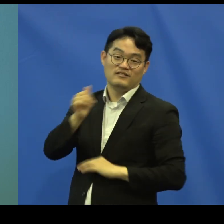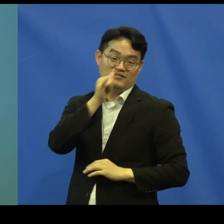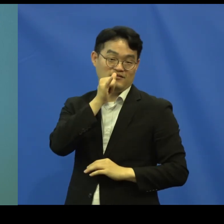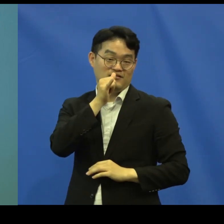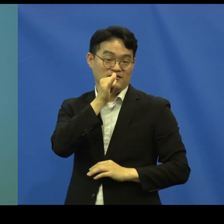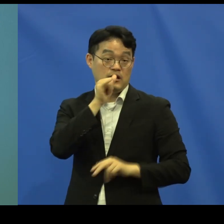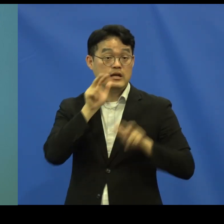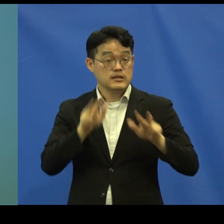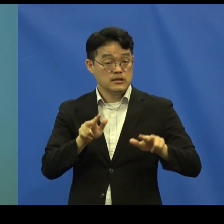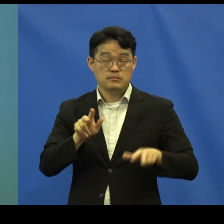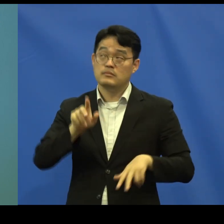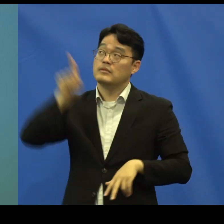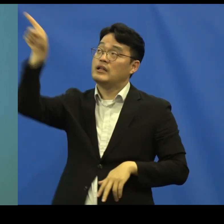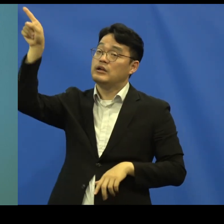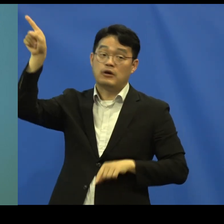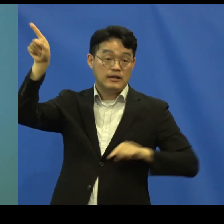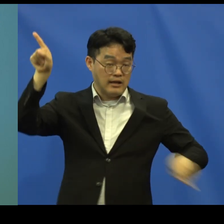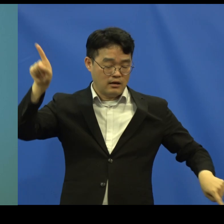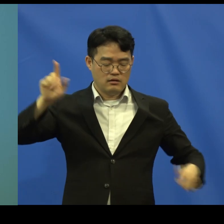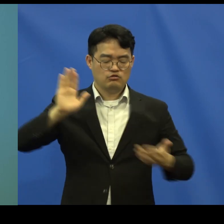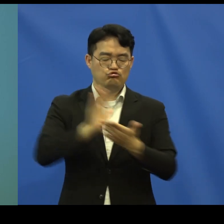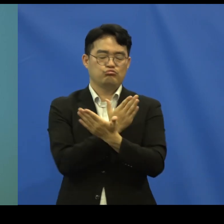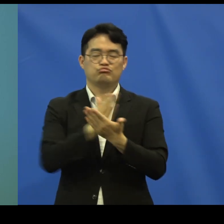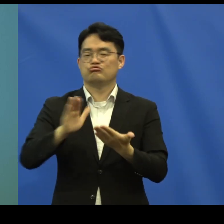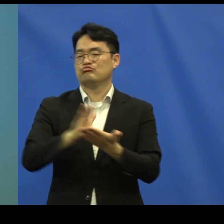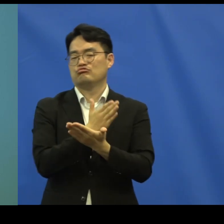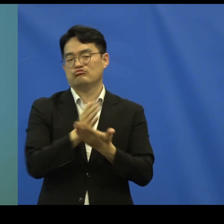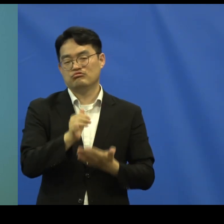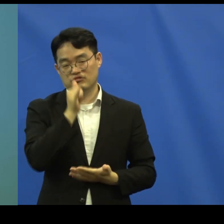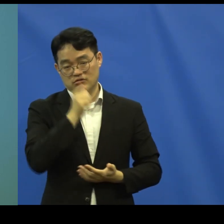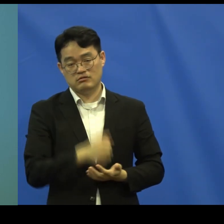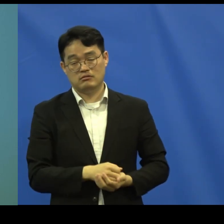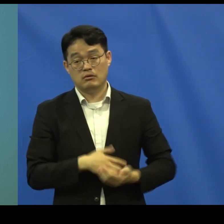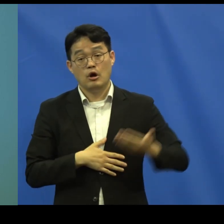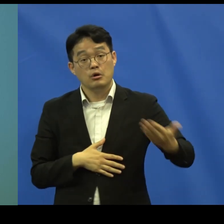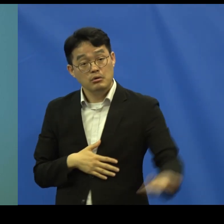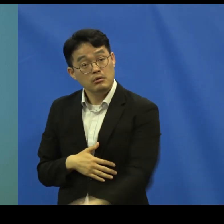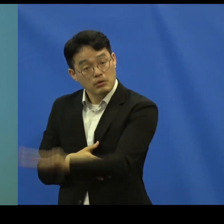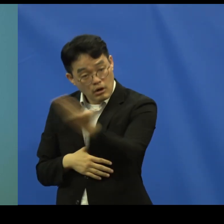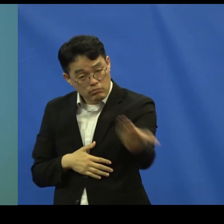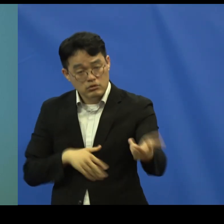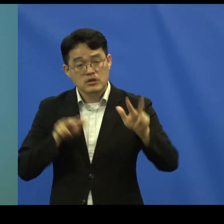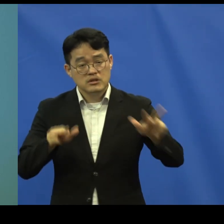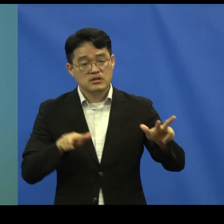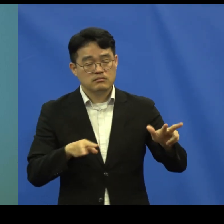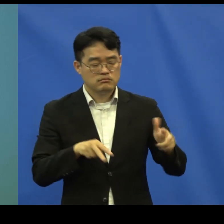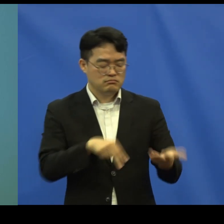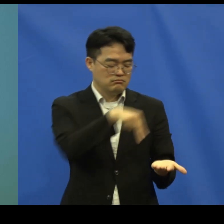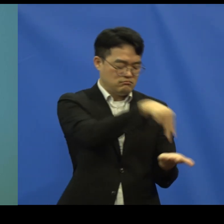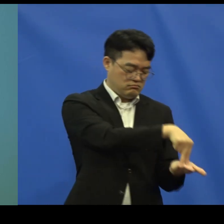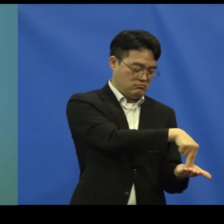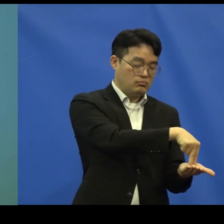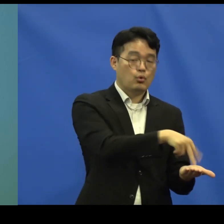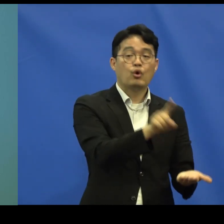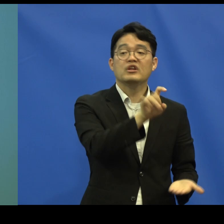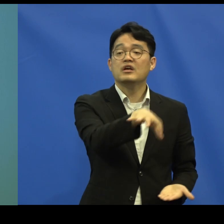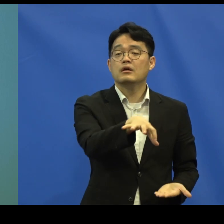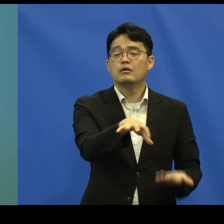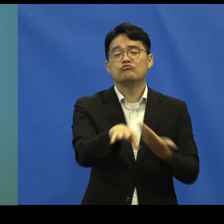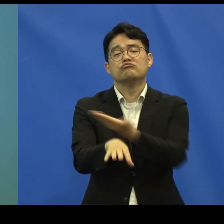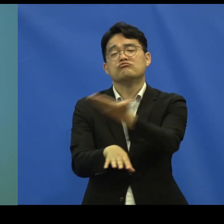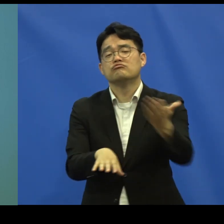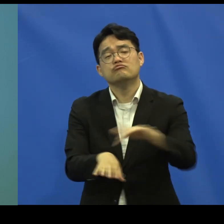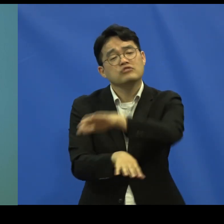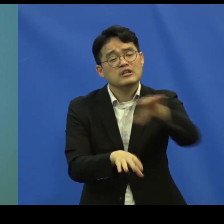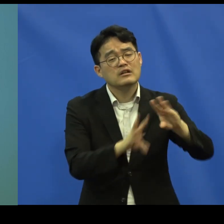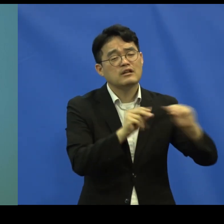땅을 살아가면서도 우리는 땅에 존재하지만 하늘을 바라보도록 하나님이 우리를 창조하셨어요. 그리고